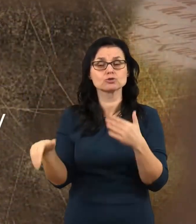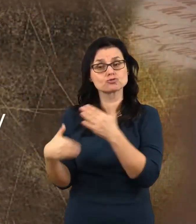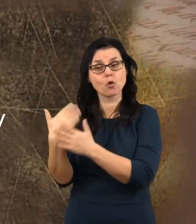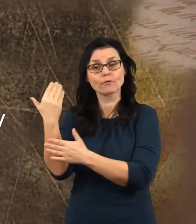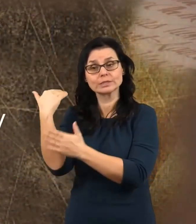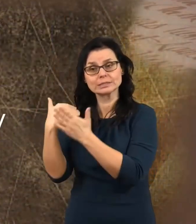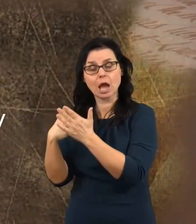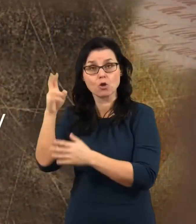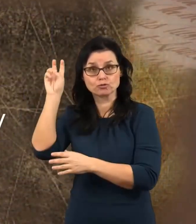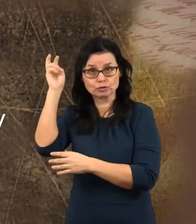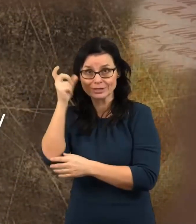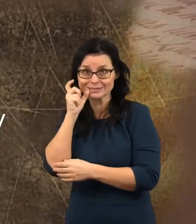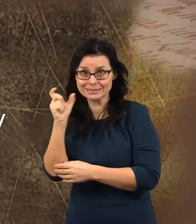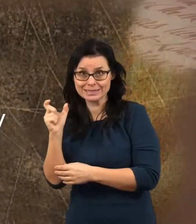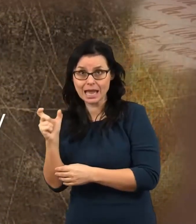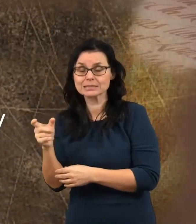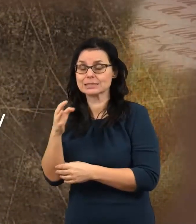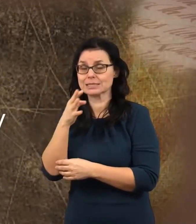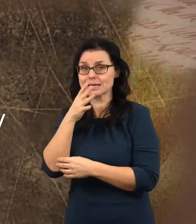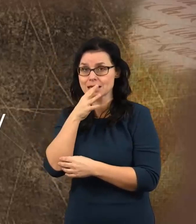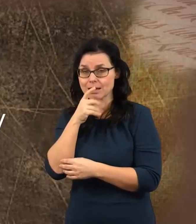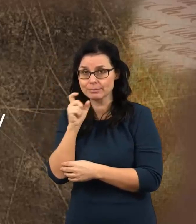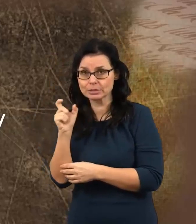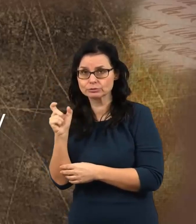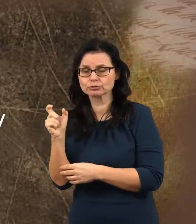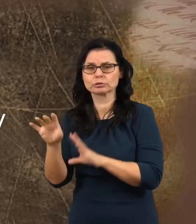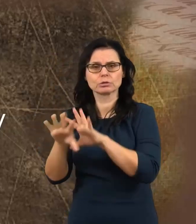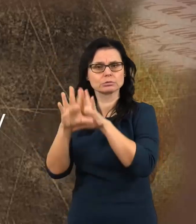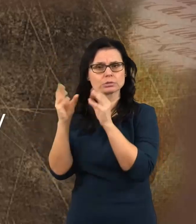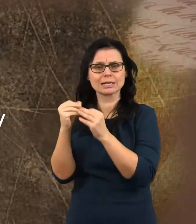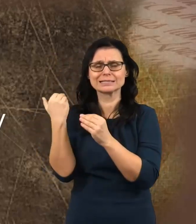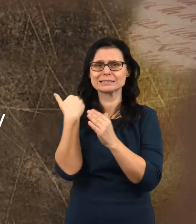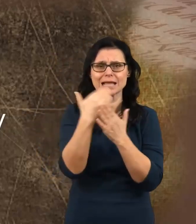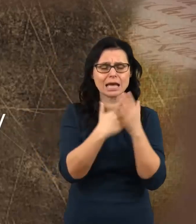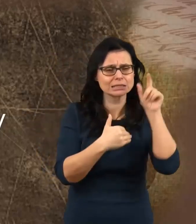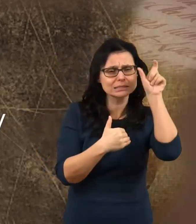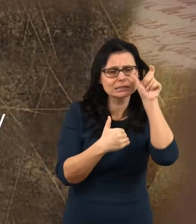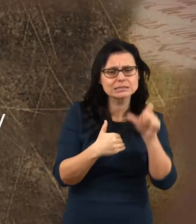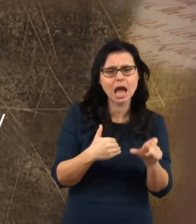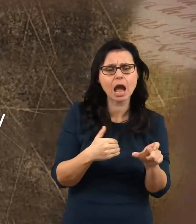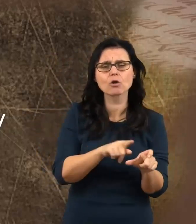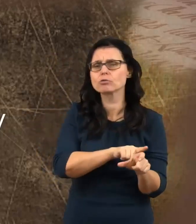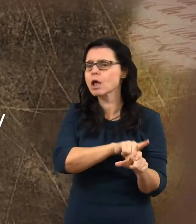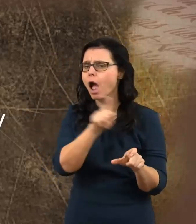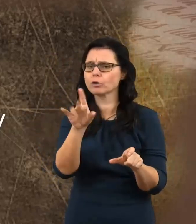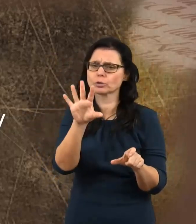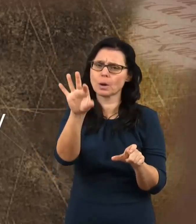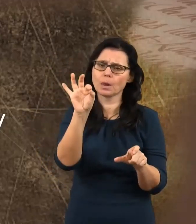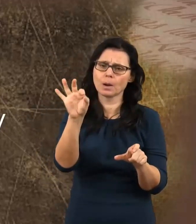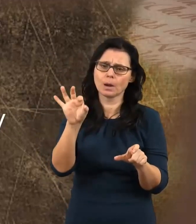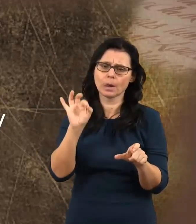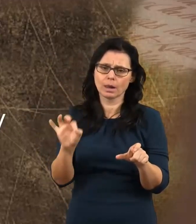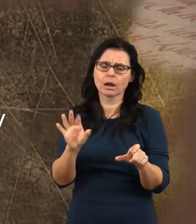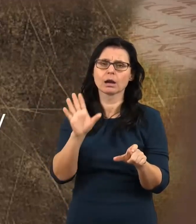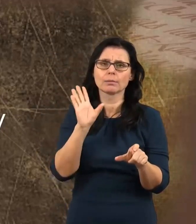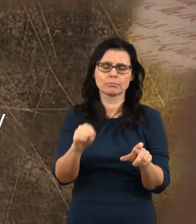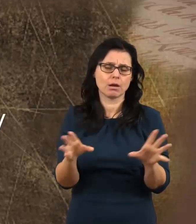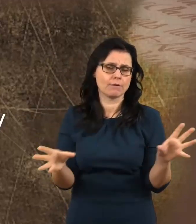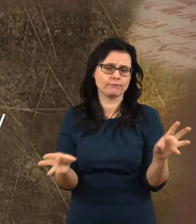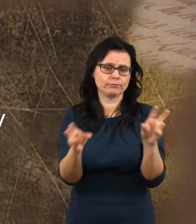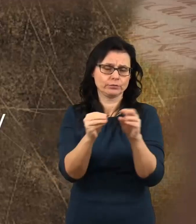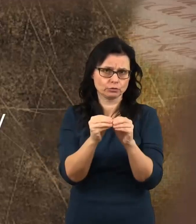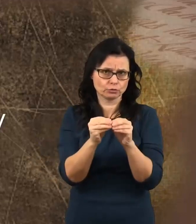řečtině. Hebrejštině celý starý zákon a až na výjimky tedy jsou